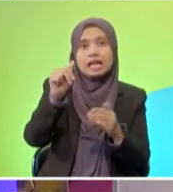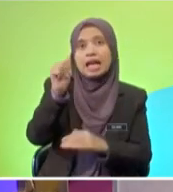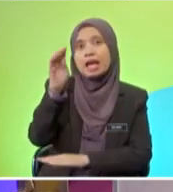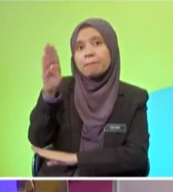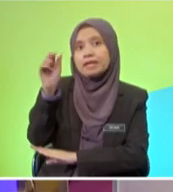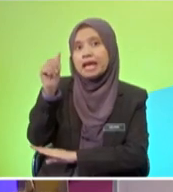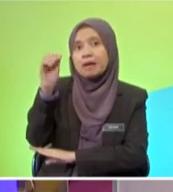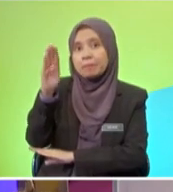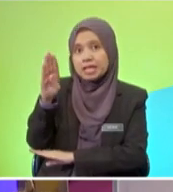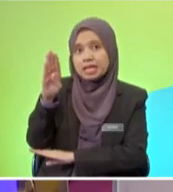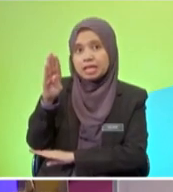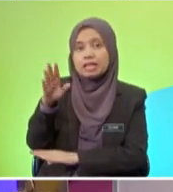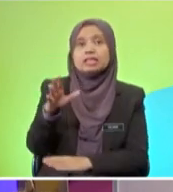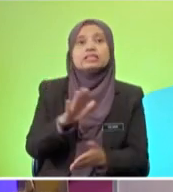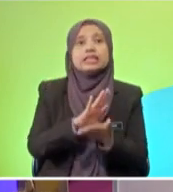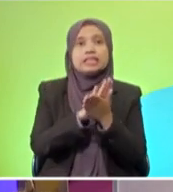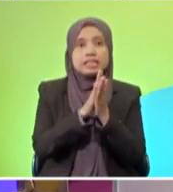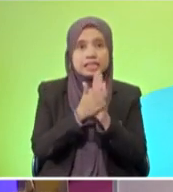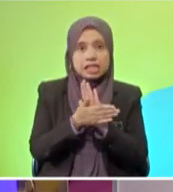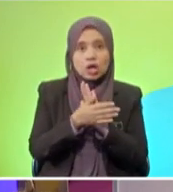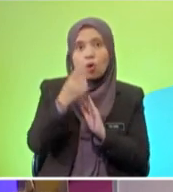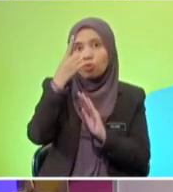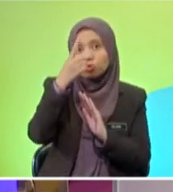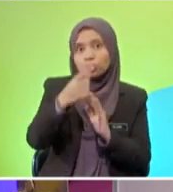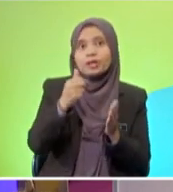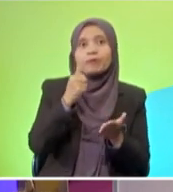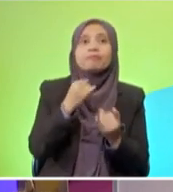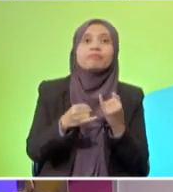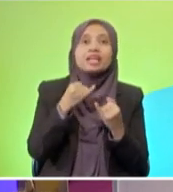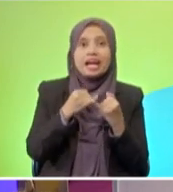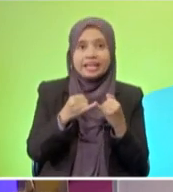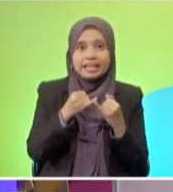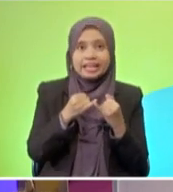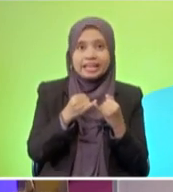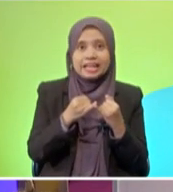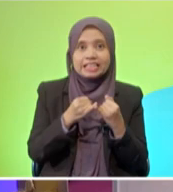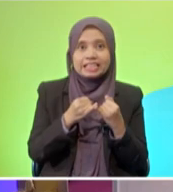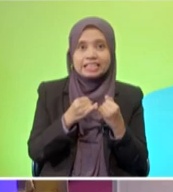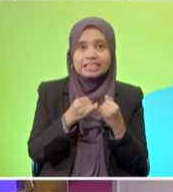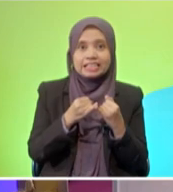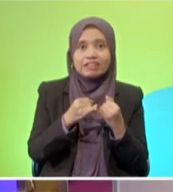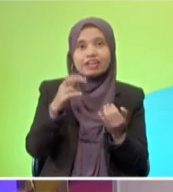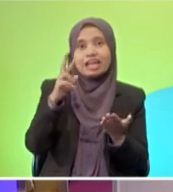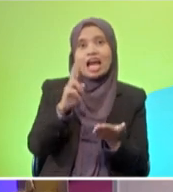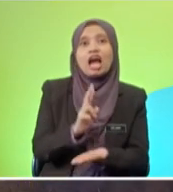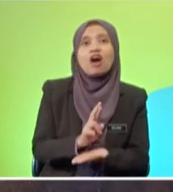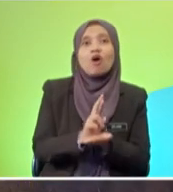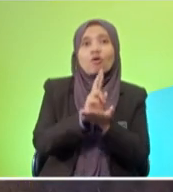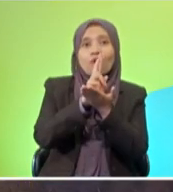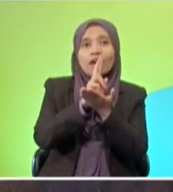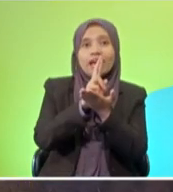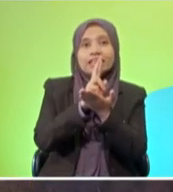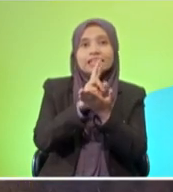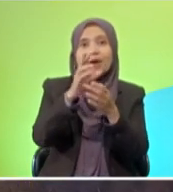Ebi jadi untuk ganjaran yang terakhirnya roket naik satu lagi